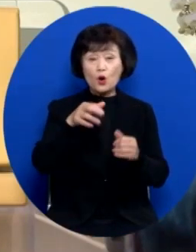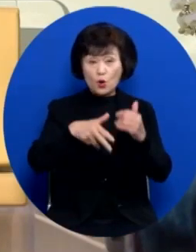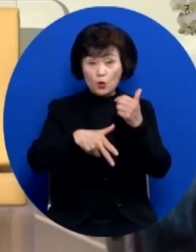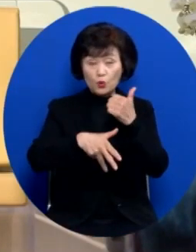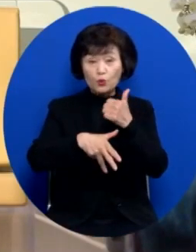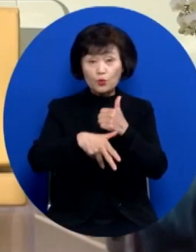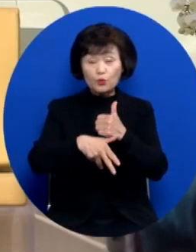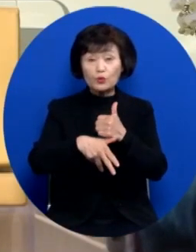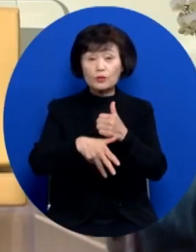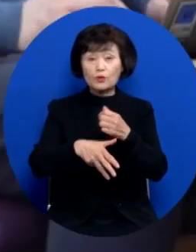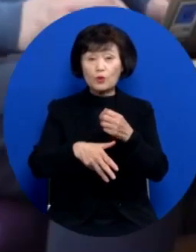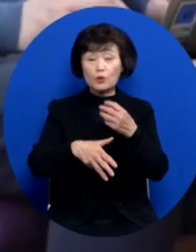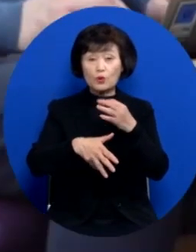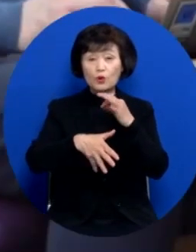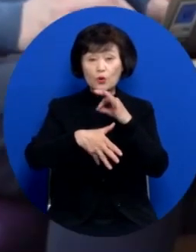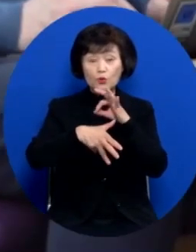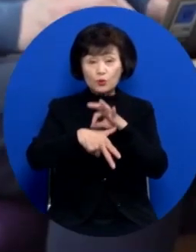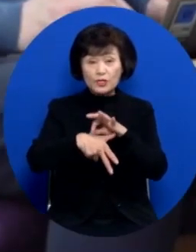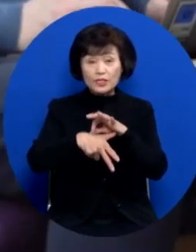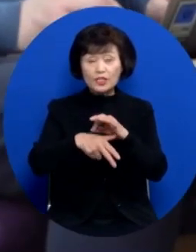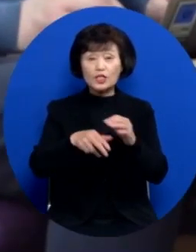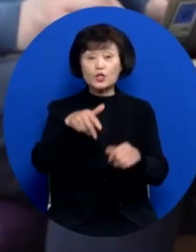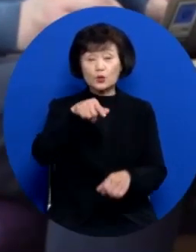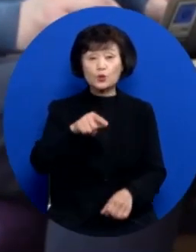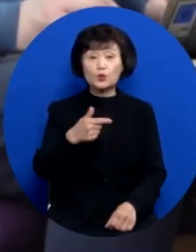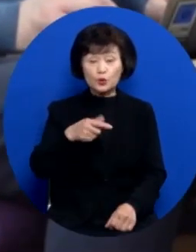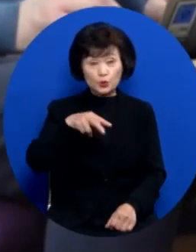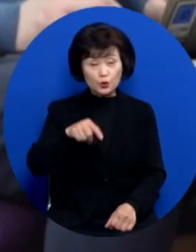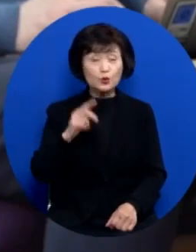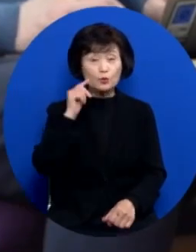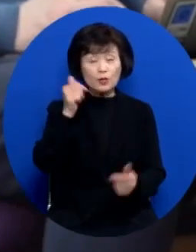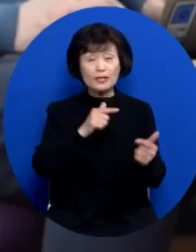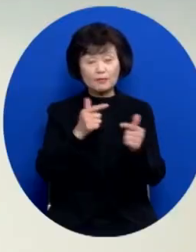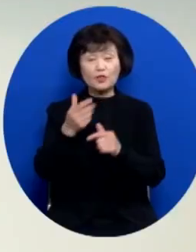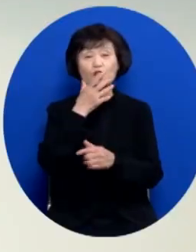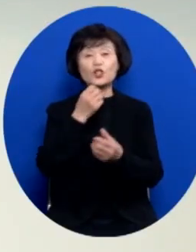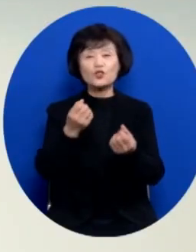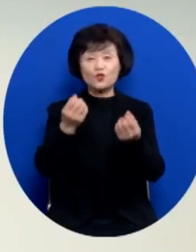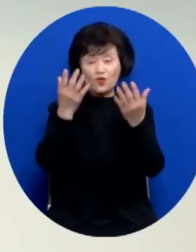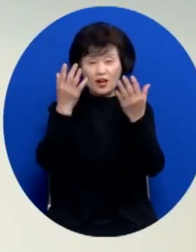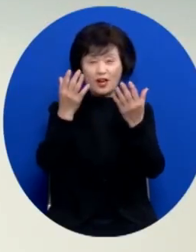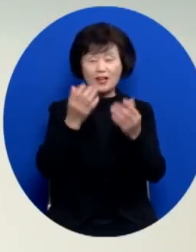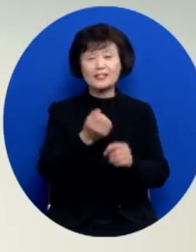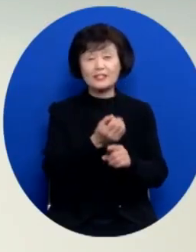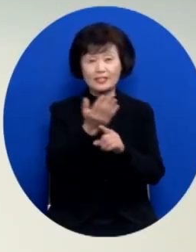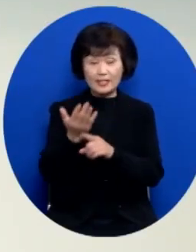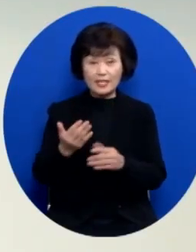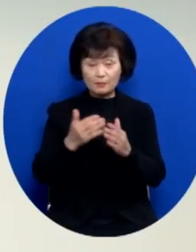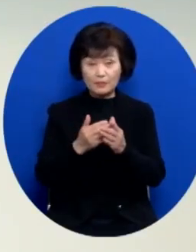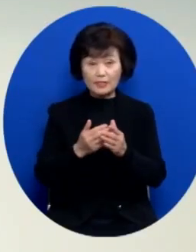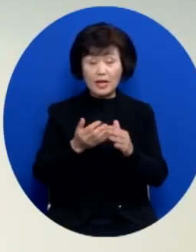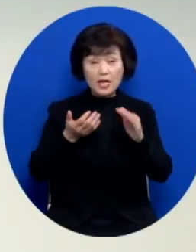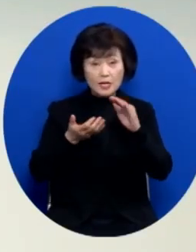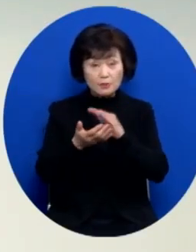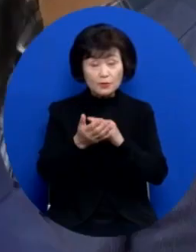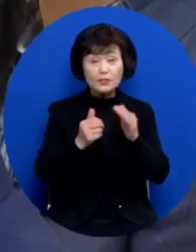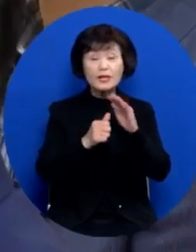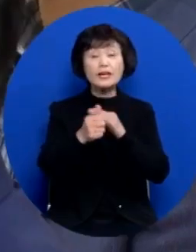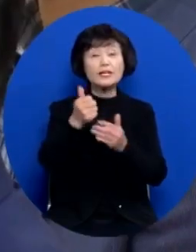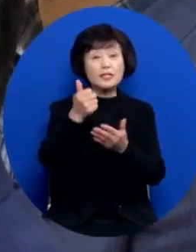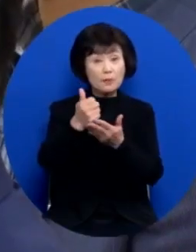울진군수, 예장통합사회봉사부장 서성구 목사가 축사를 전했습니다. 입주자 대표 김성호